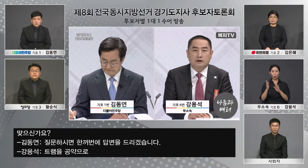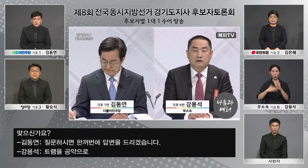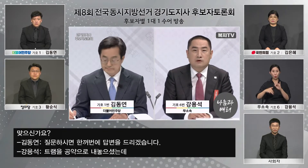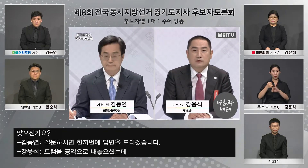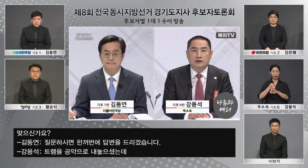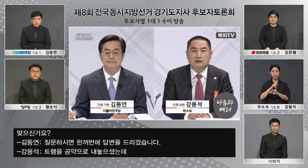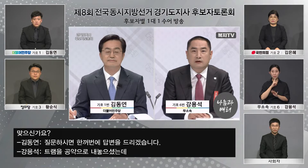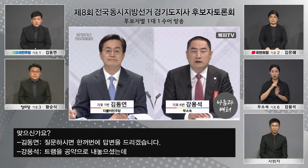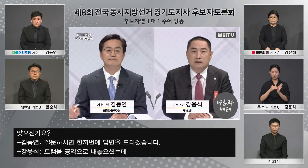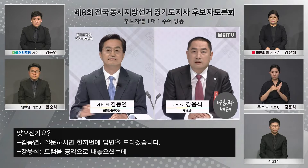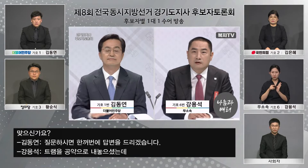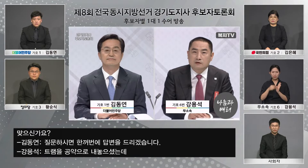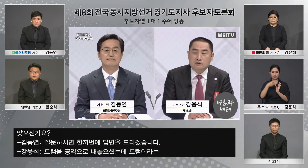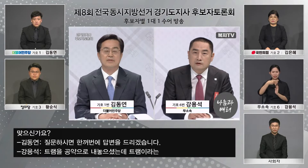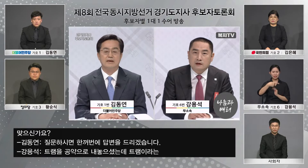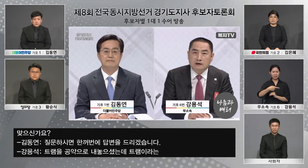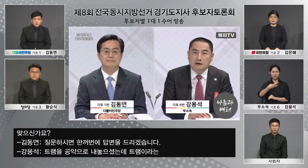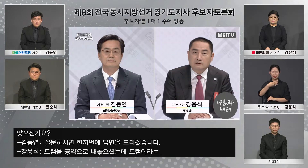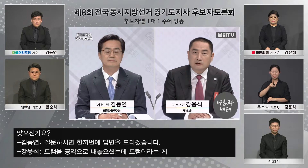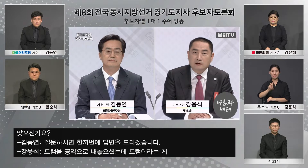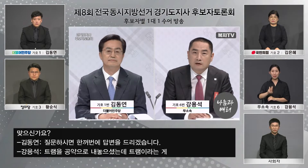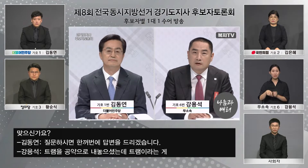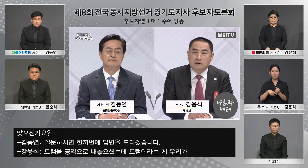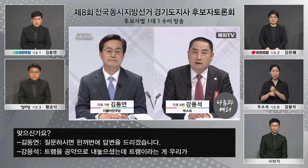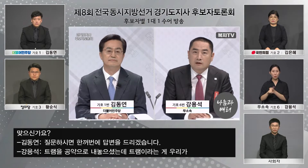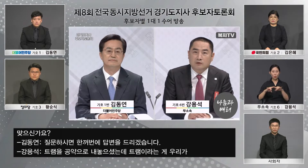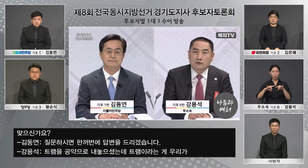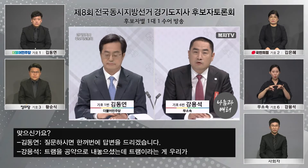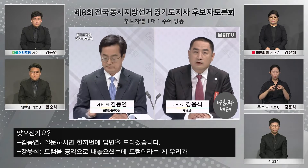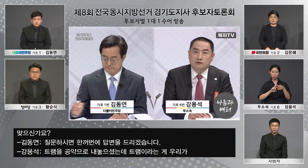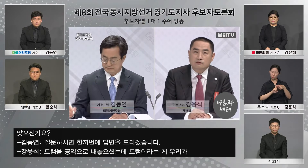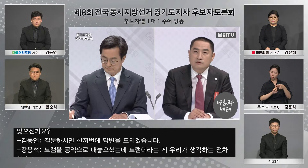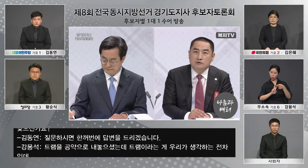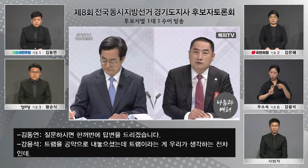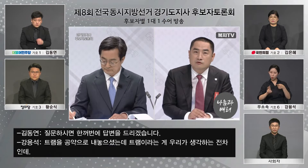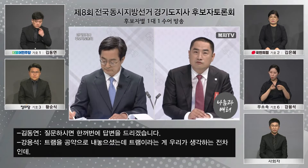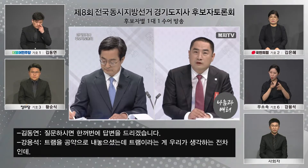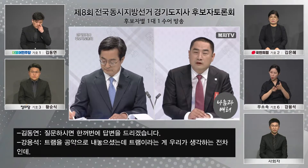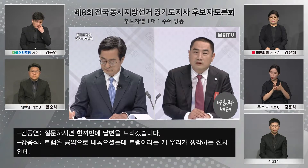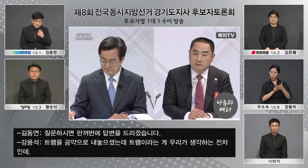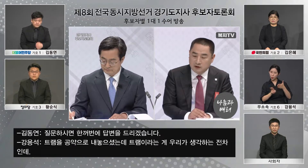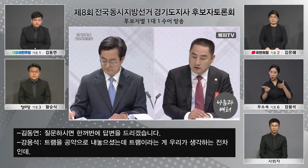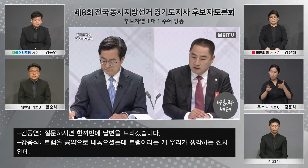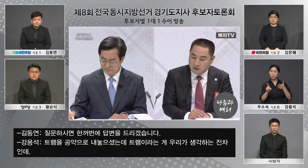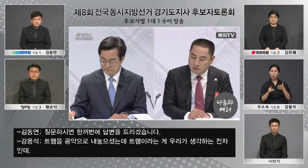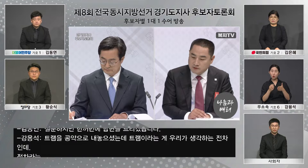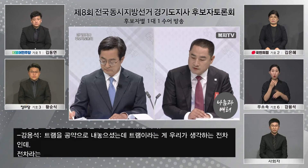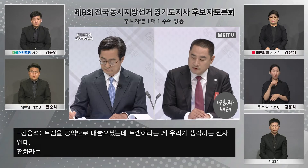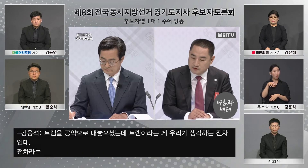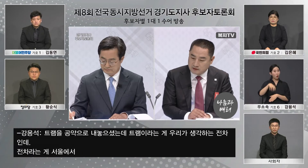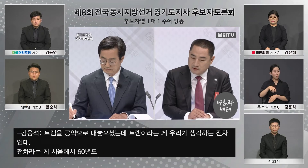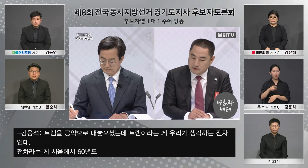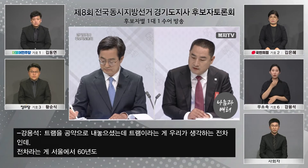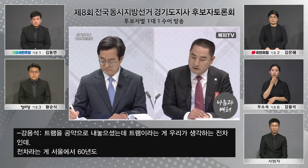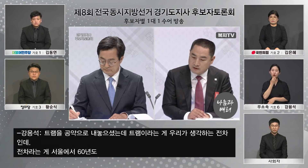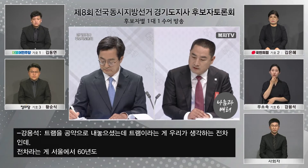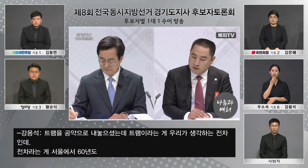우리가 생각하는 전차인데 전차라는 게 뭐 서울에선 60년대 중반에 이미